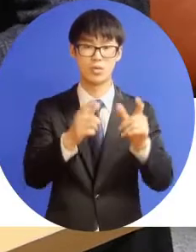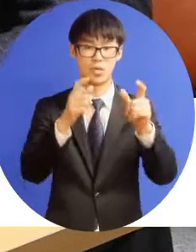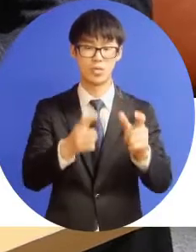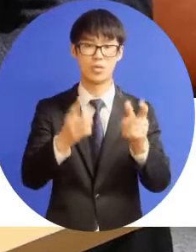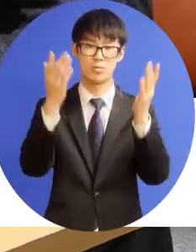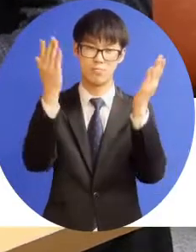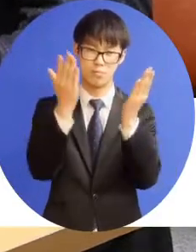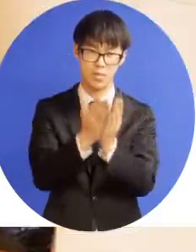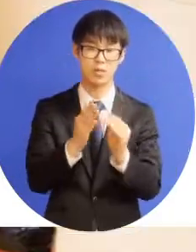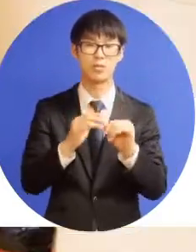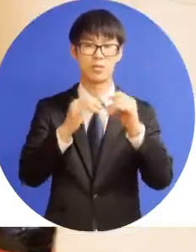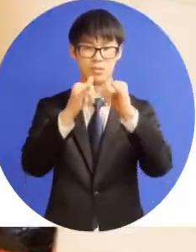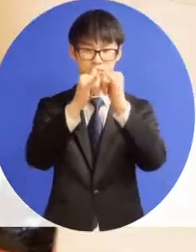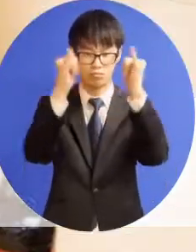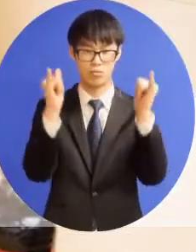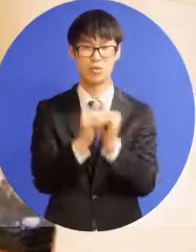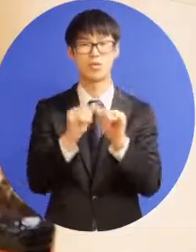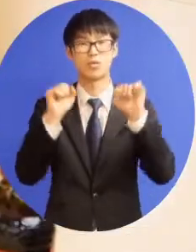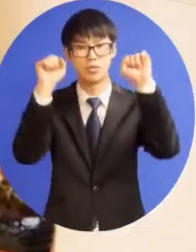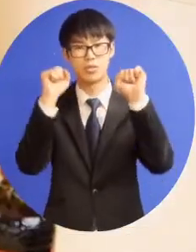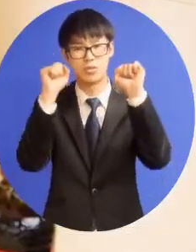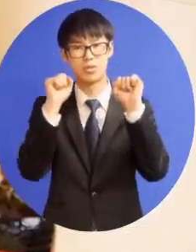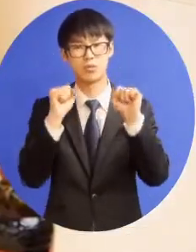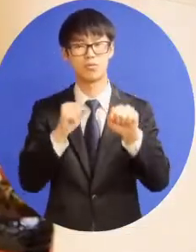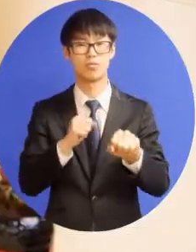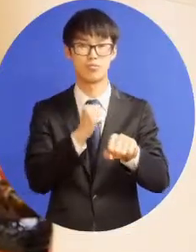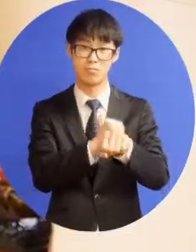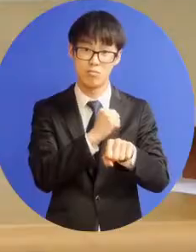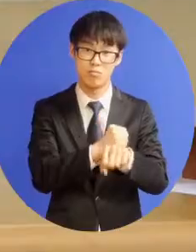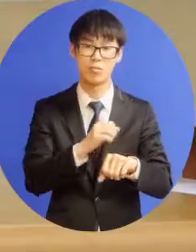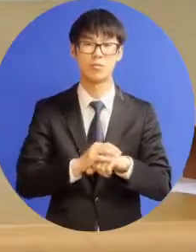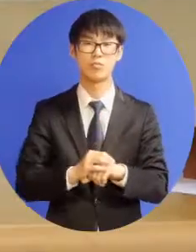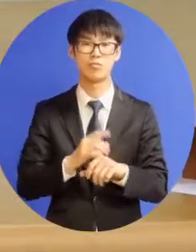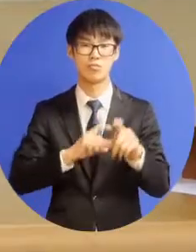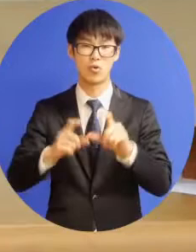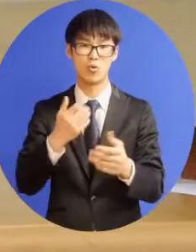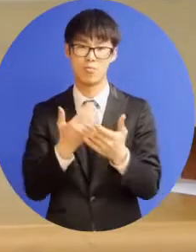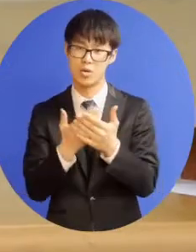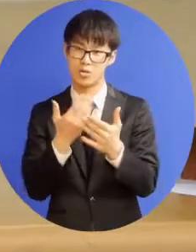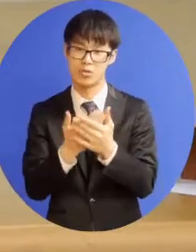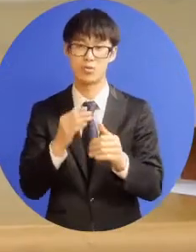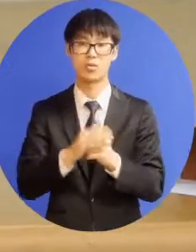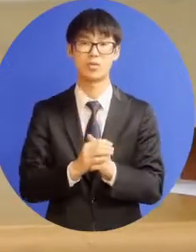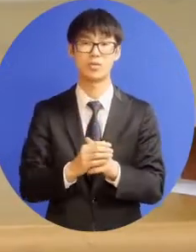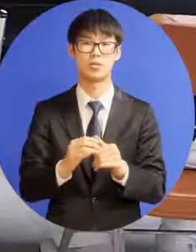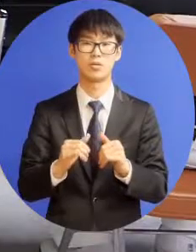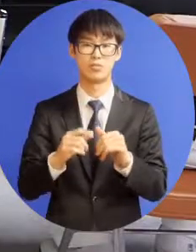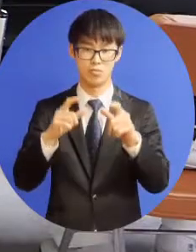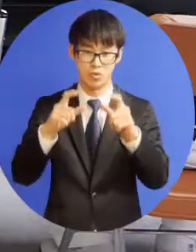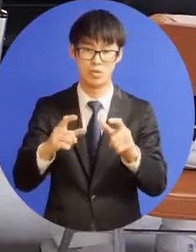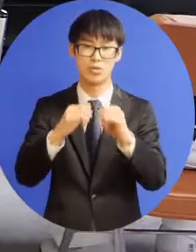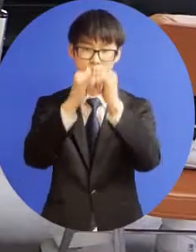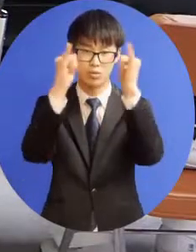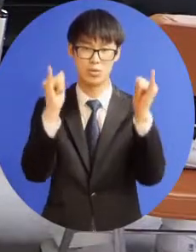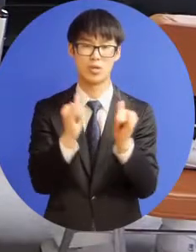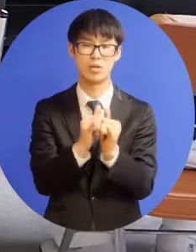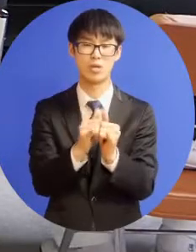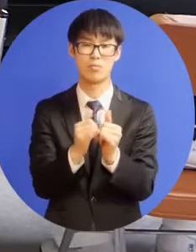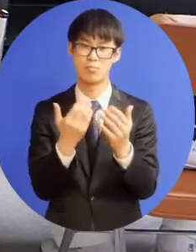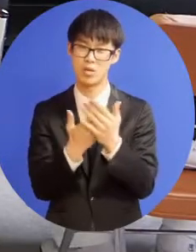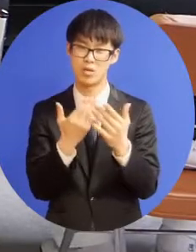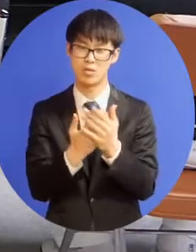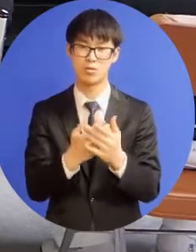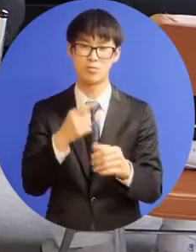맞는 생활체육의 발전을 도모하고 생활체육 활동을 활성화해 지역 사회 건설에 이바지함을 목적으로 운영되고